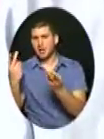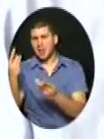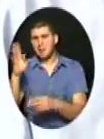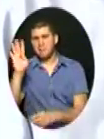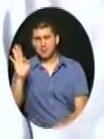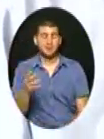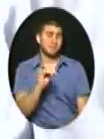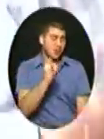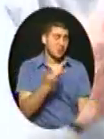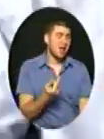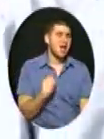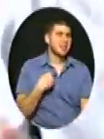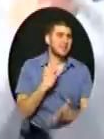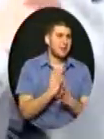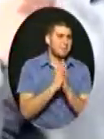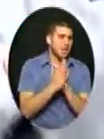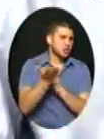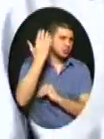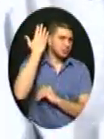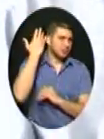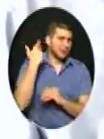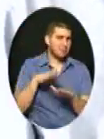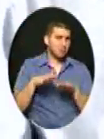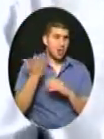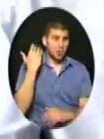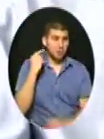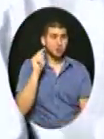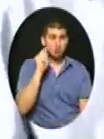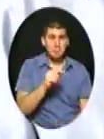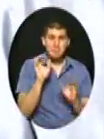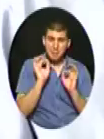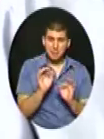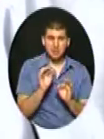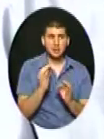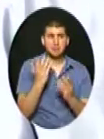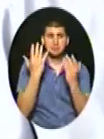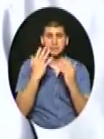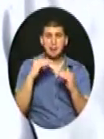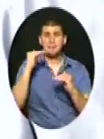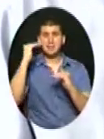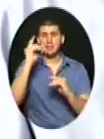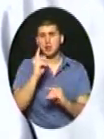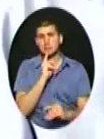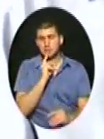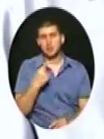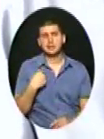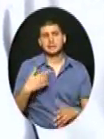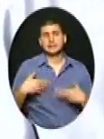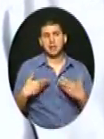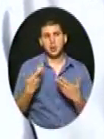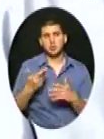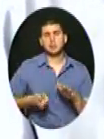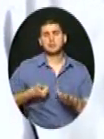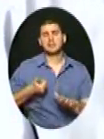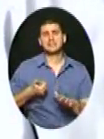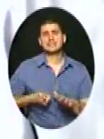אחת נכון אגב את זה כבר ביקשתי גם בממשלה הקודמת ושם באמת מספר המנדטים לאסיה אני אשמח לשרת